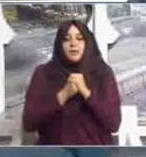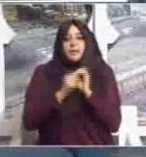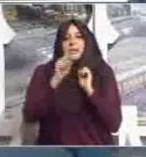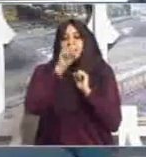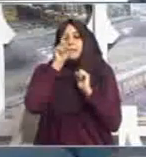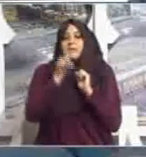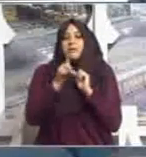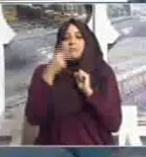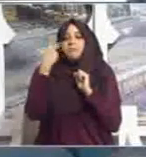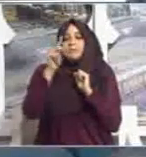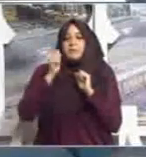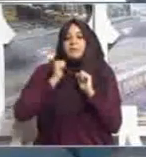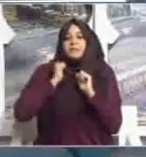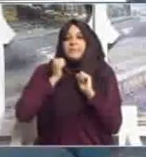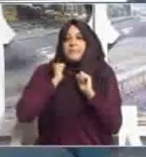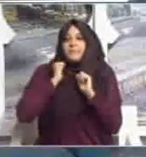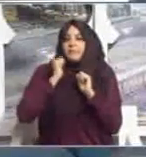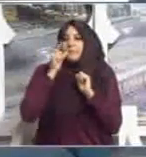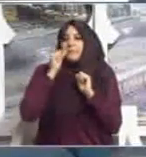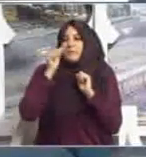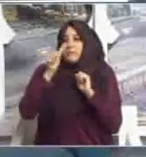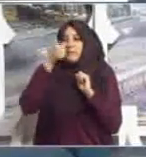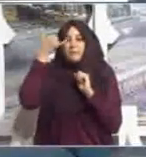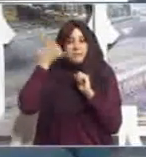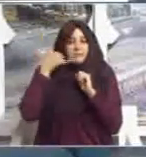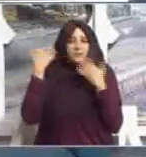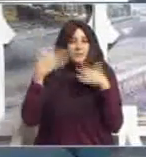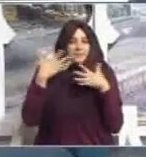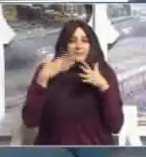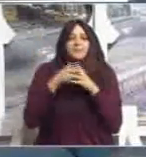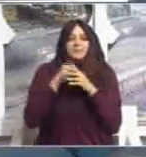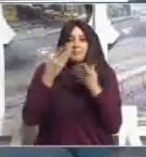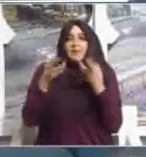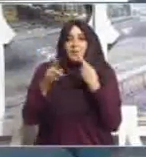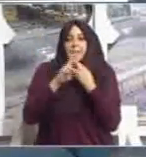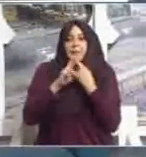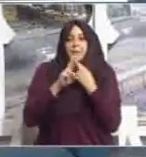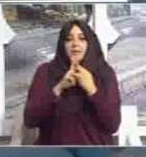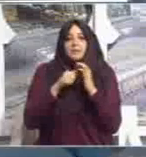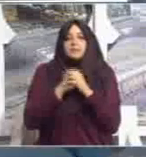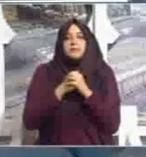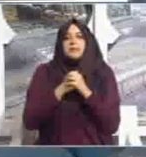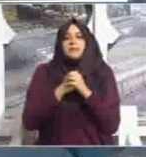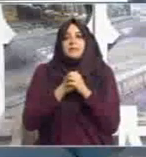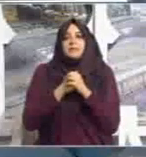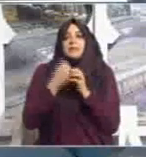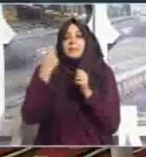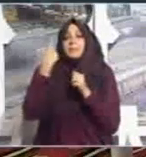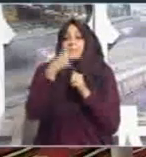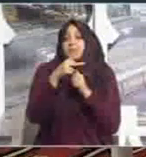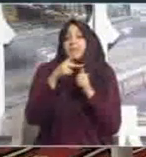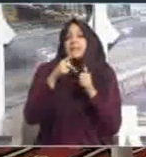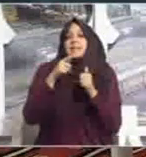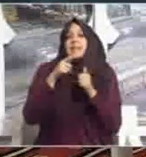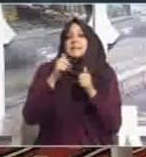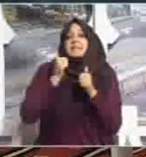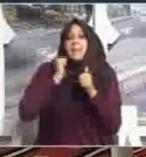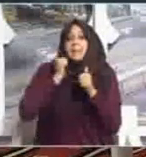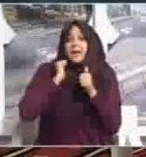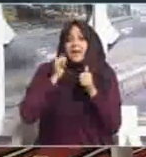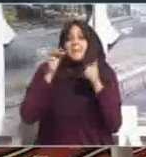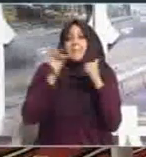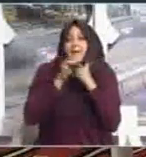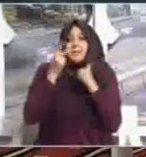قال لك الوالده توفت جابت طفل مع الزوج الثاني والزوج هذا